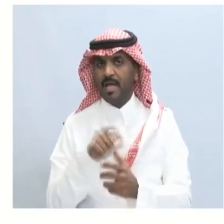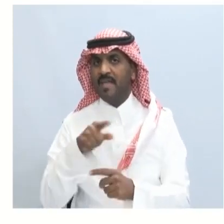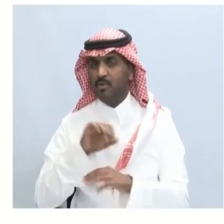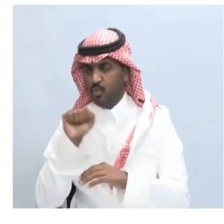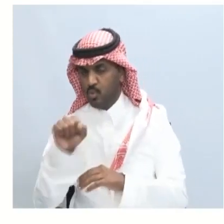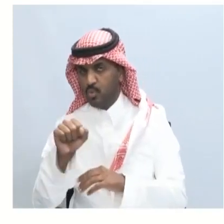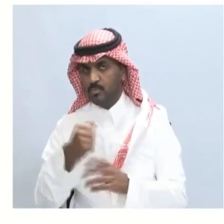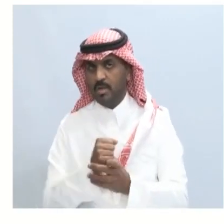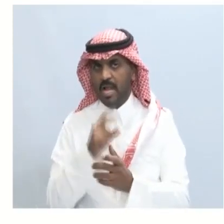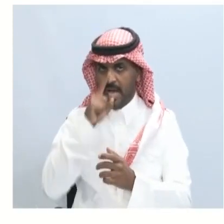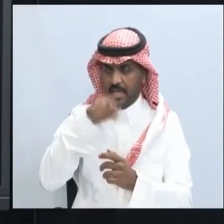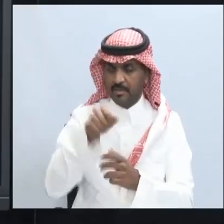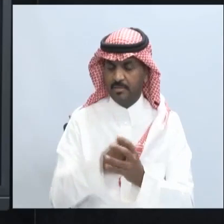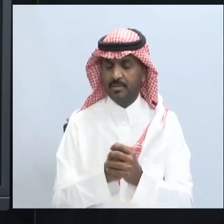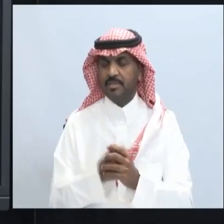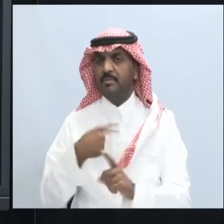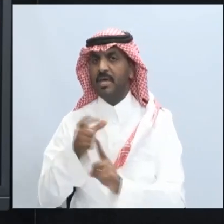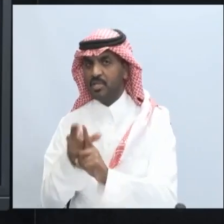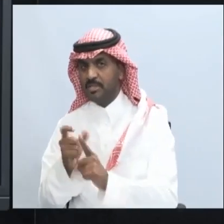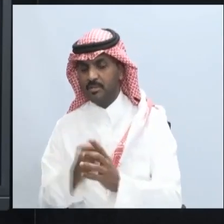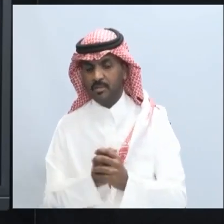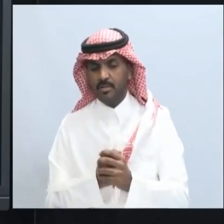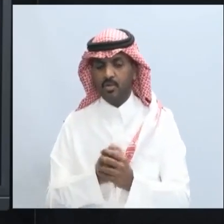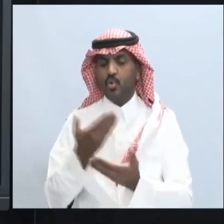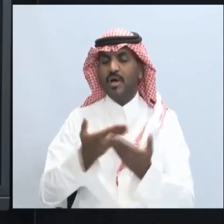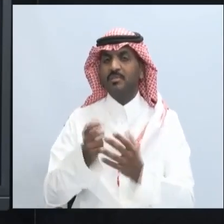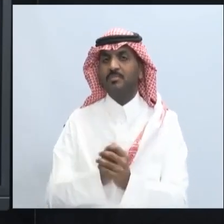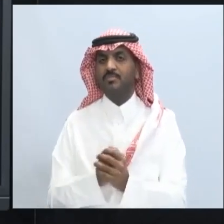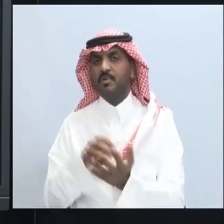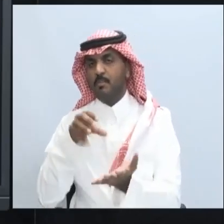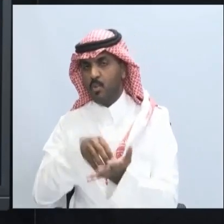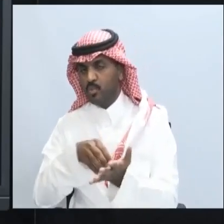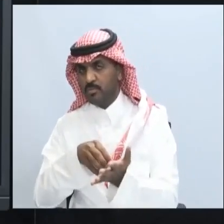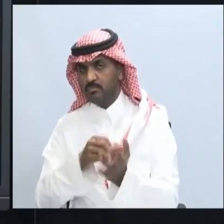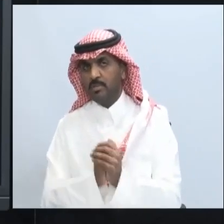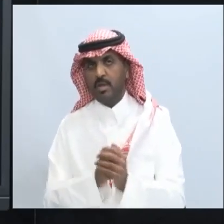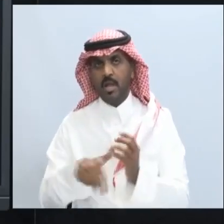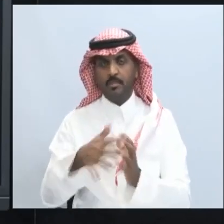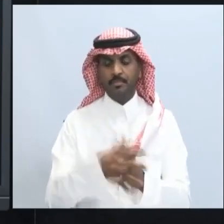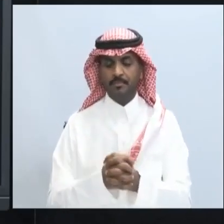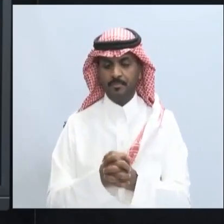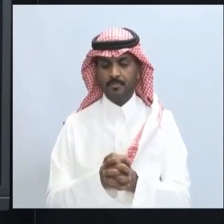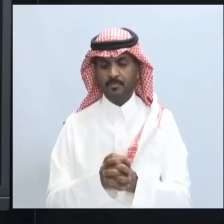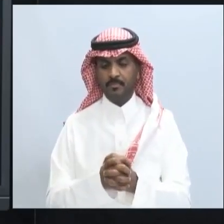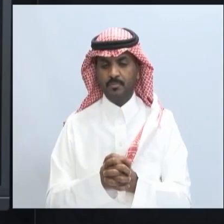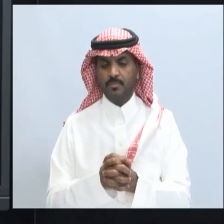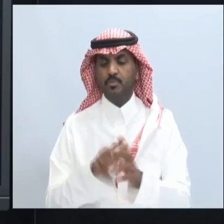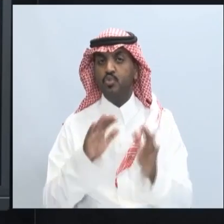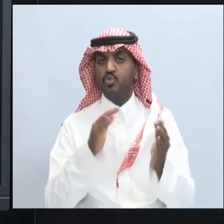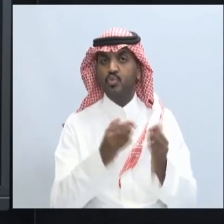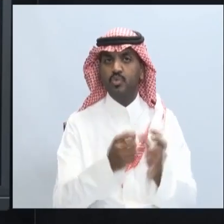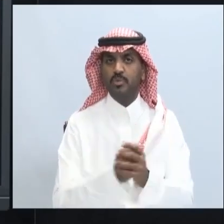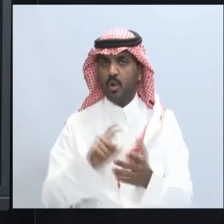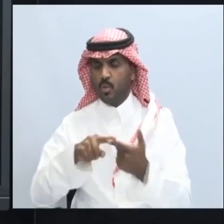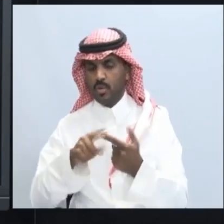الحقوق والالتزامات باعتبار شخصه فانه يخاطب في موطنه العام بينما الشؤون الاخرى يعتد بموطنه